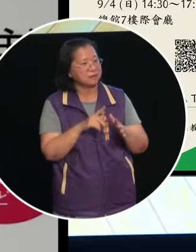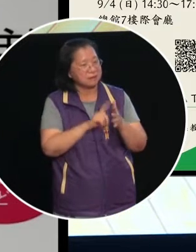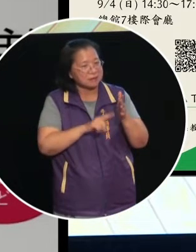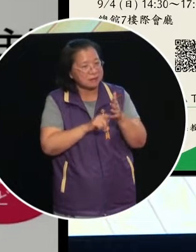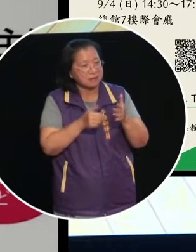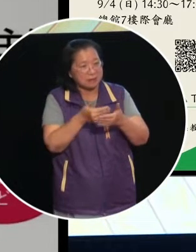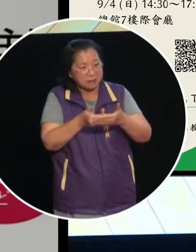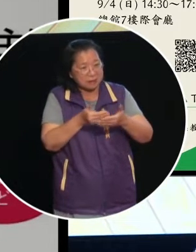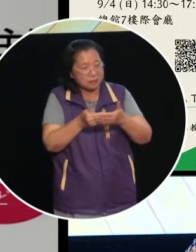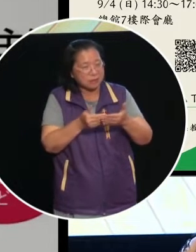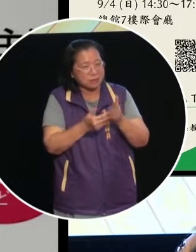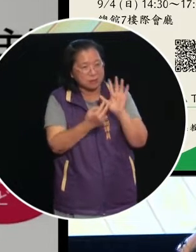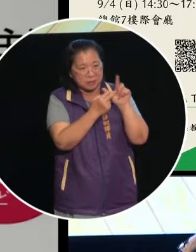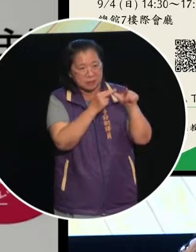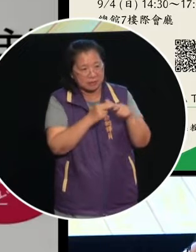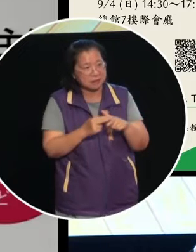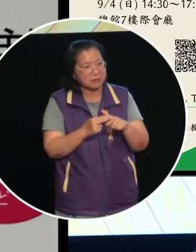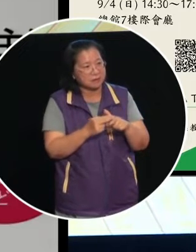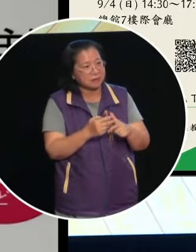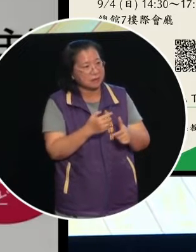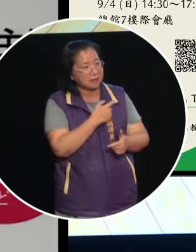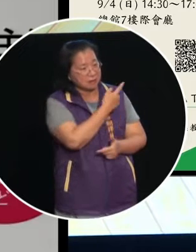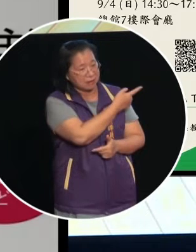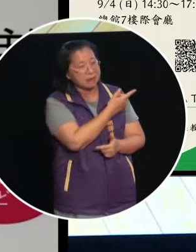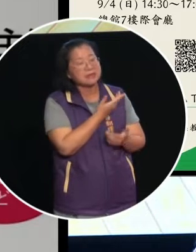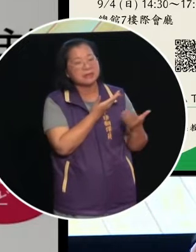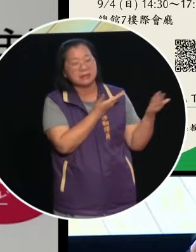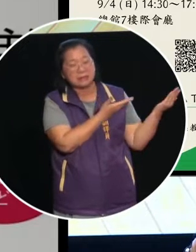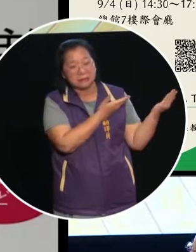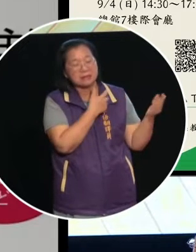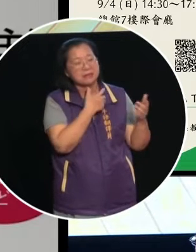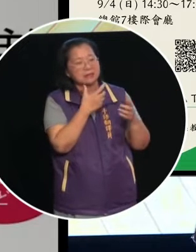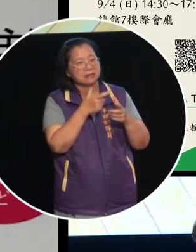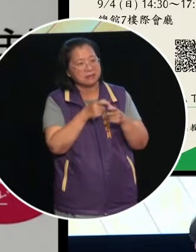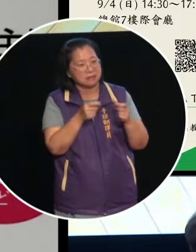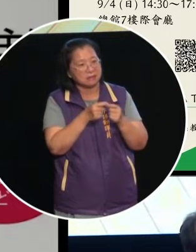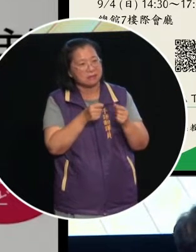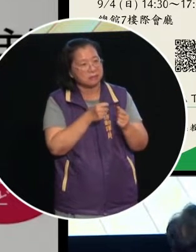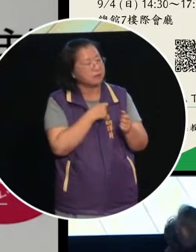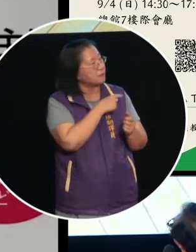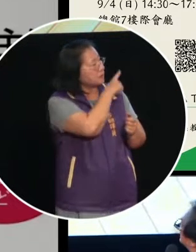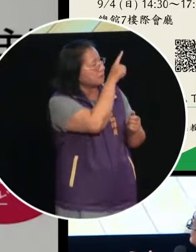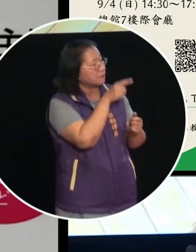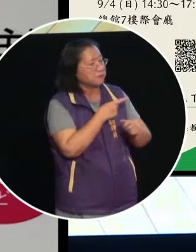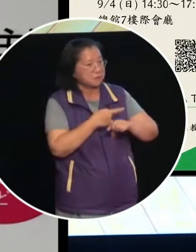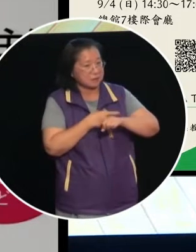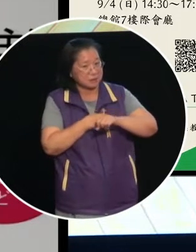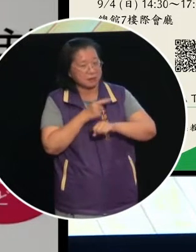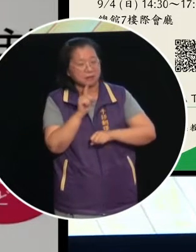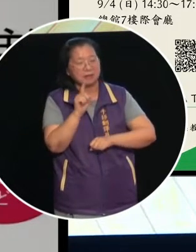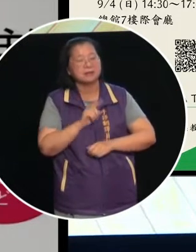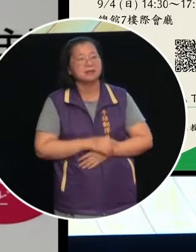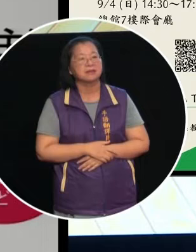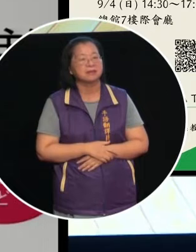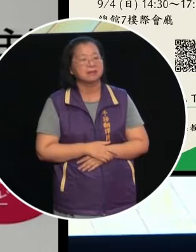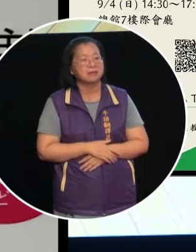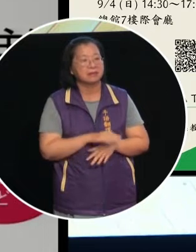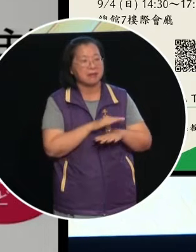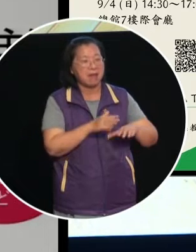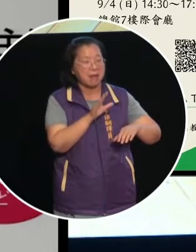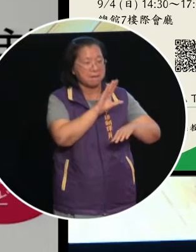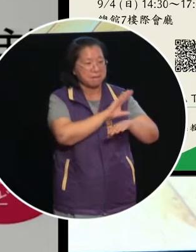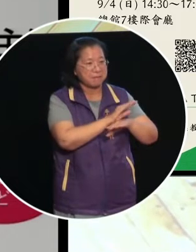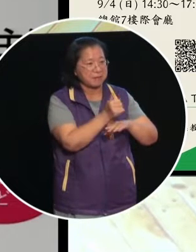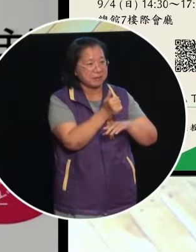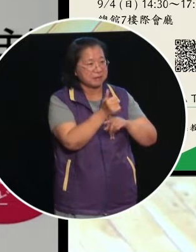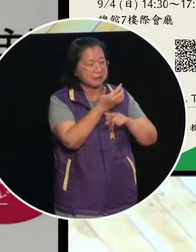来，介绍一下，就是日本的目前的政治的这个情况。那安倍先生过世之前